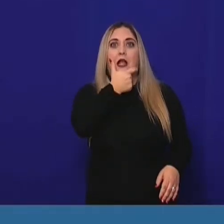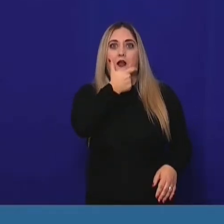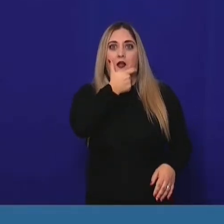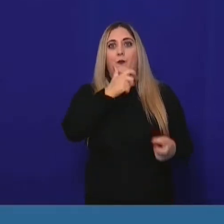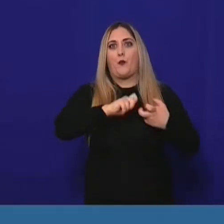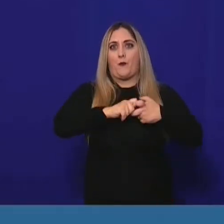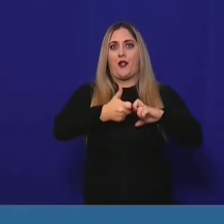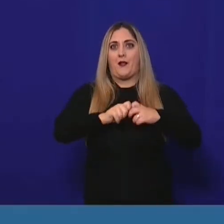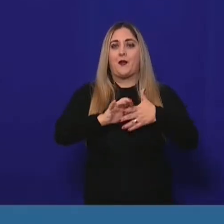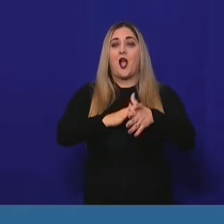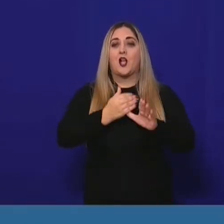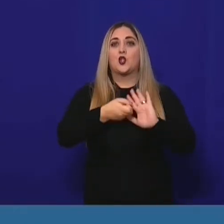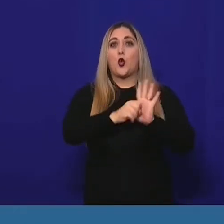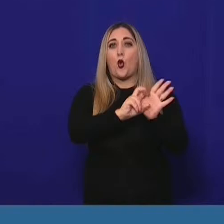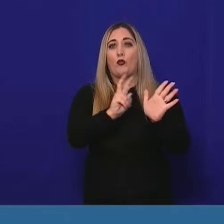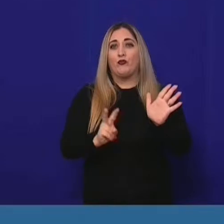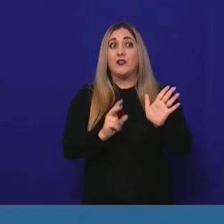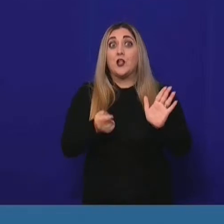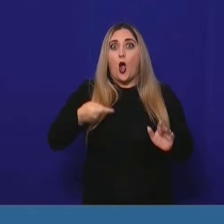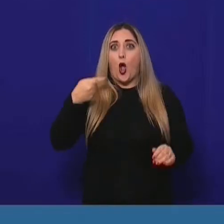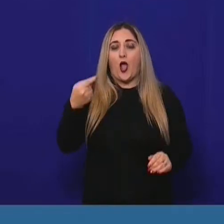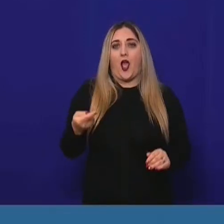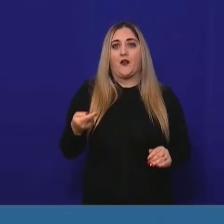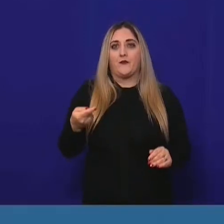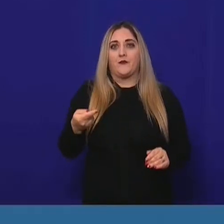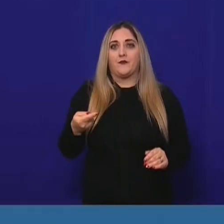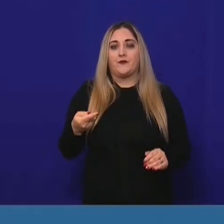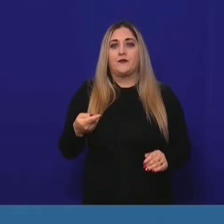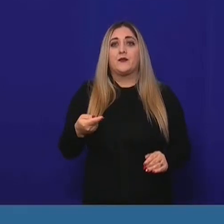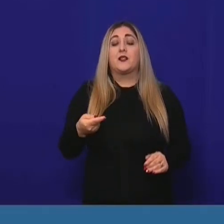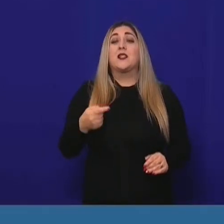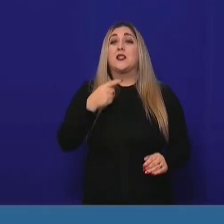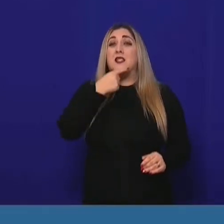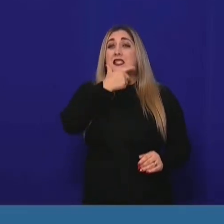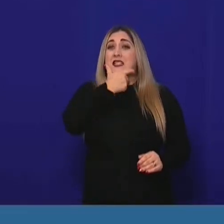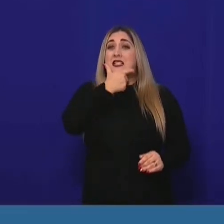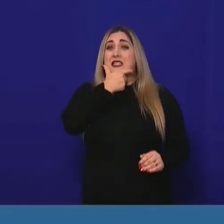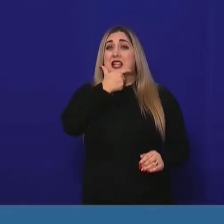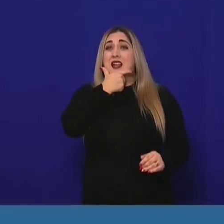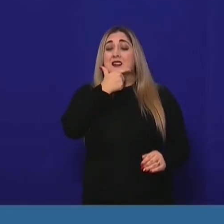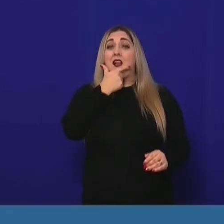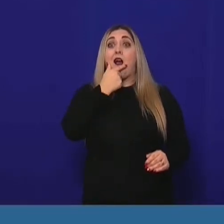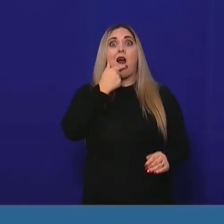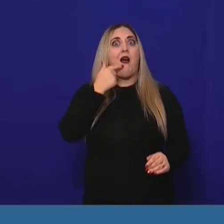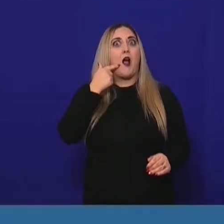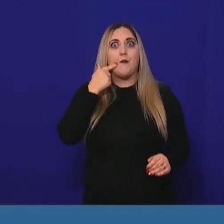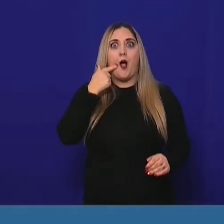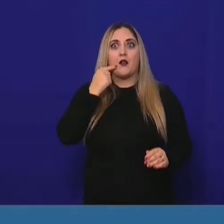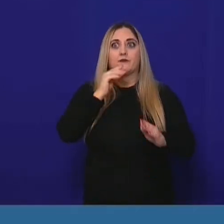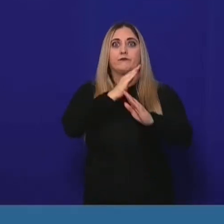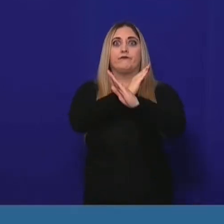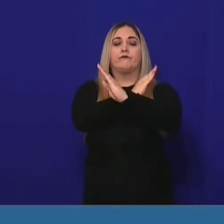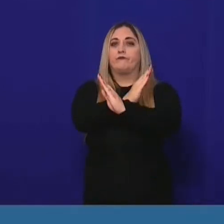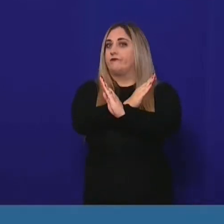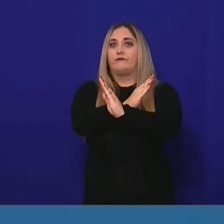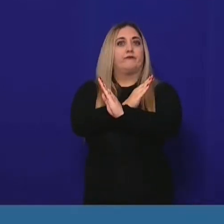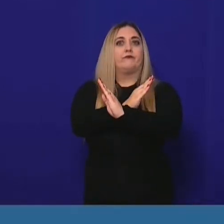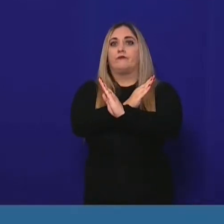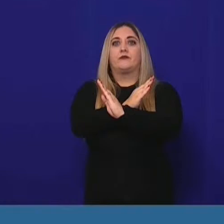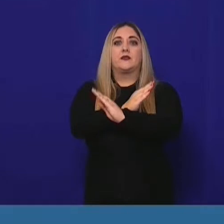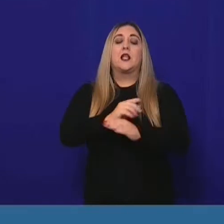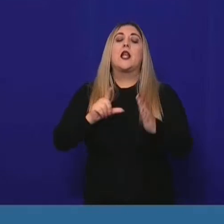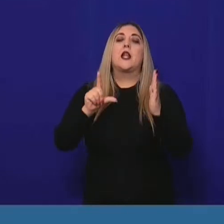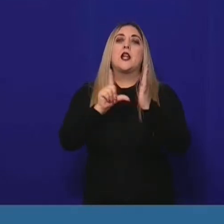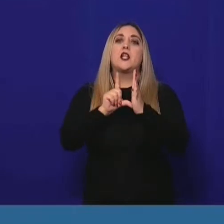bħala pajjiż l-Ingilterra huwa issa bħala red zone u allura hemmhekk ħarġet